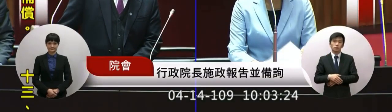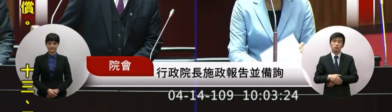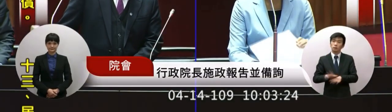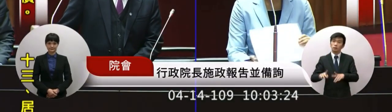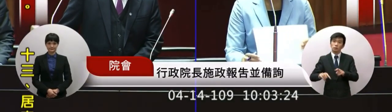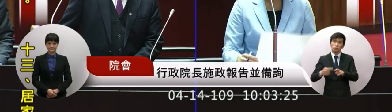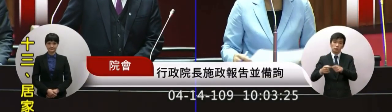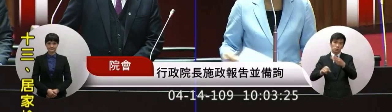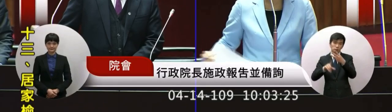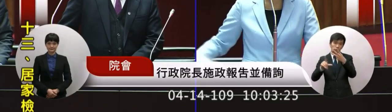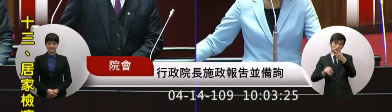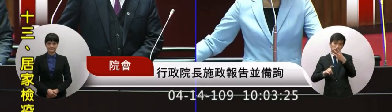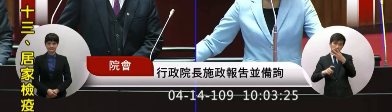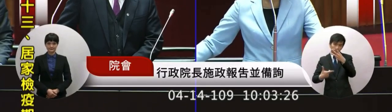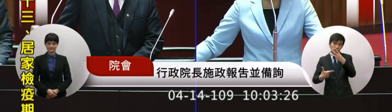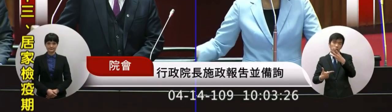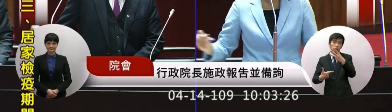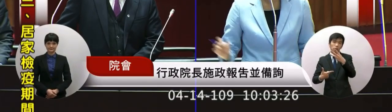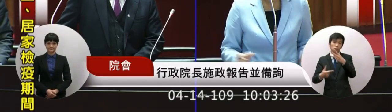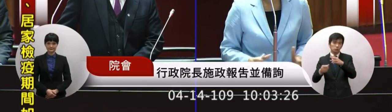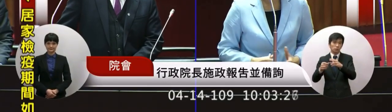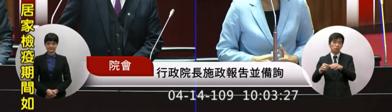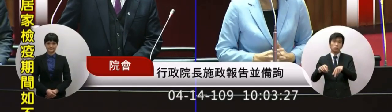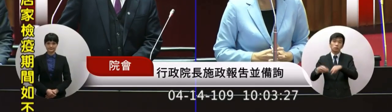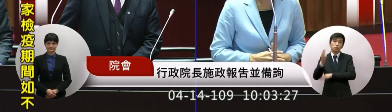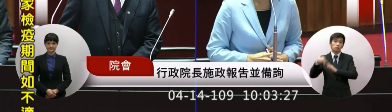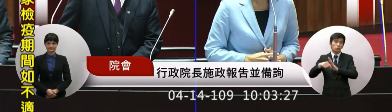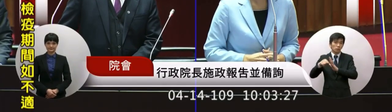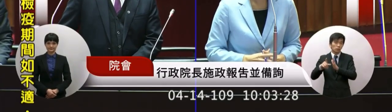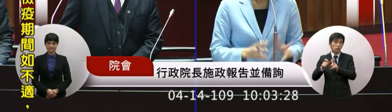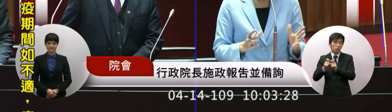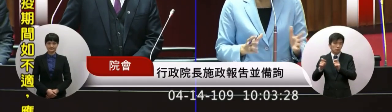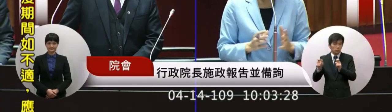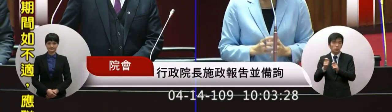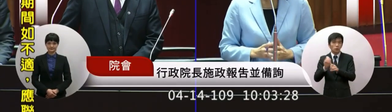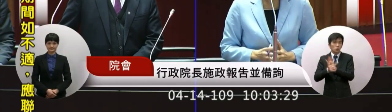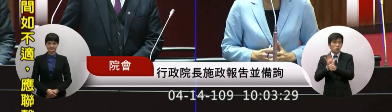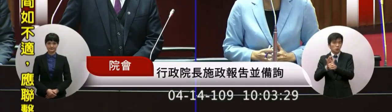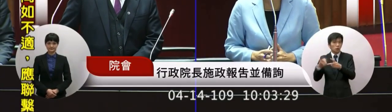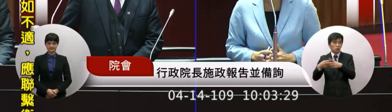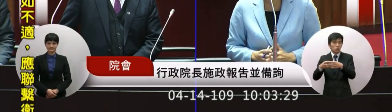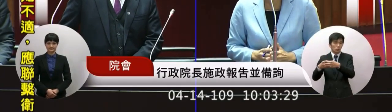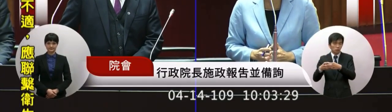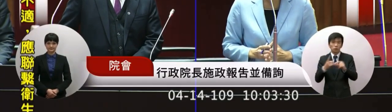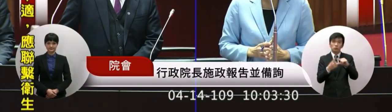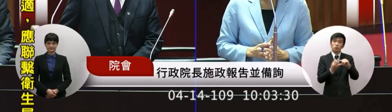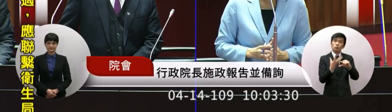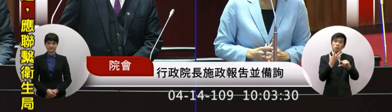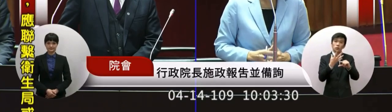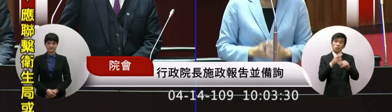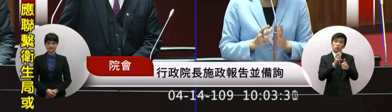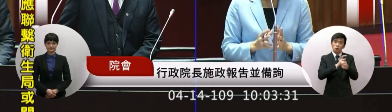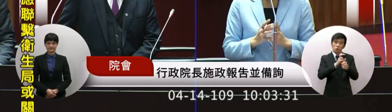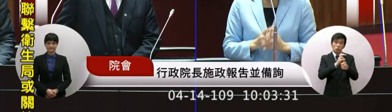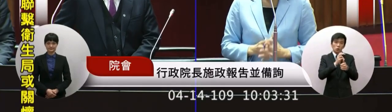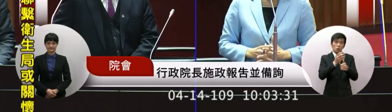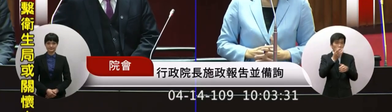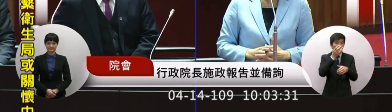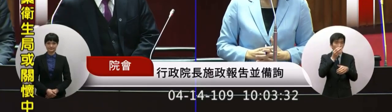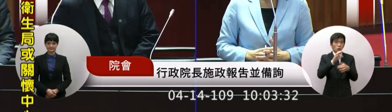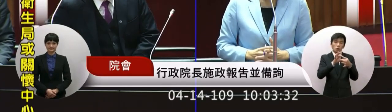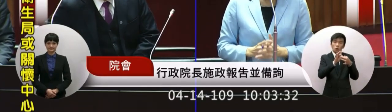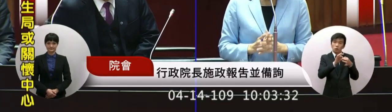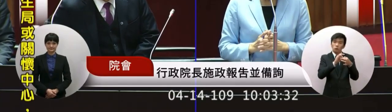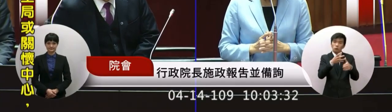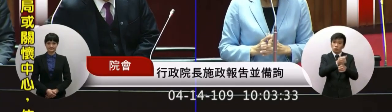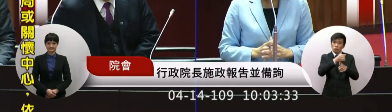年3月16号。行政院长期照顾推动小组、中华民国家庭照护关怀者总会，他也有这样